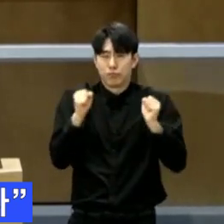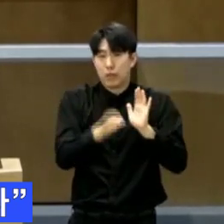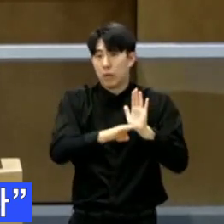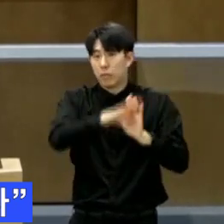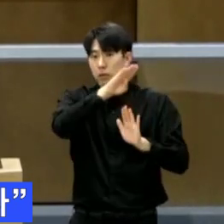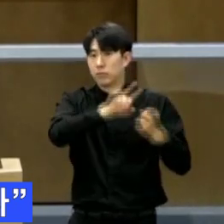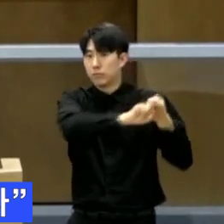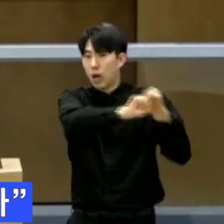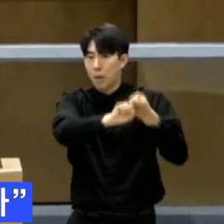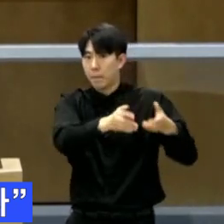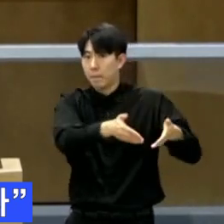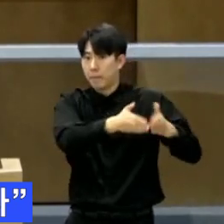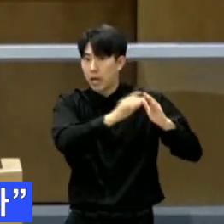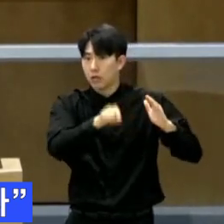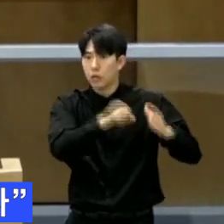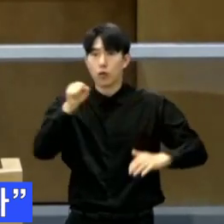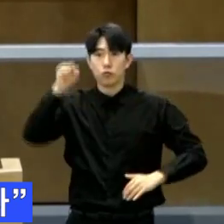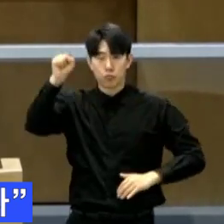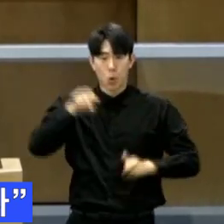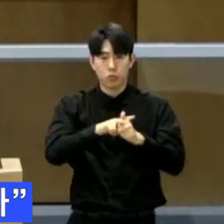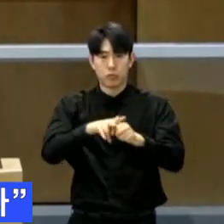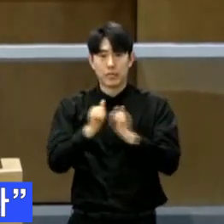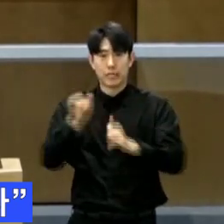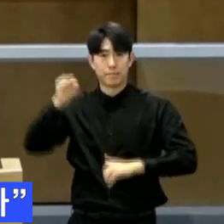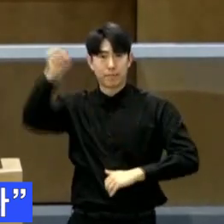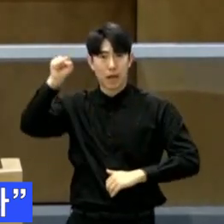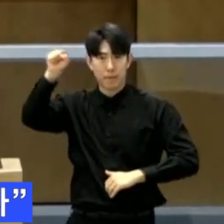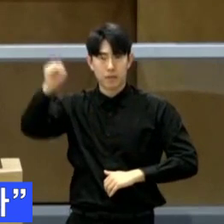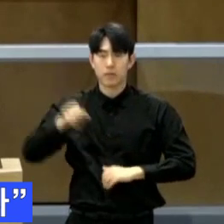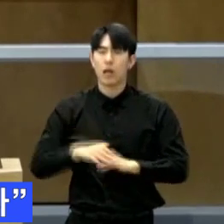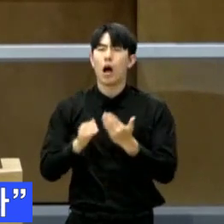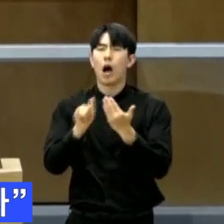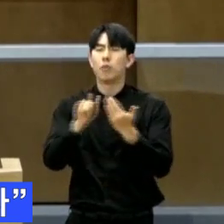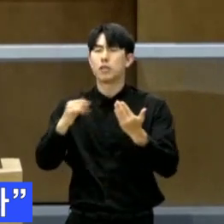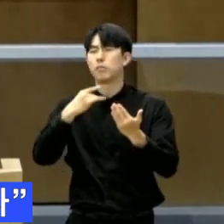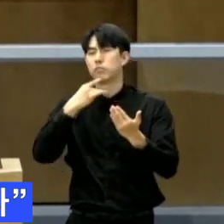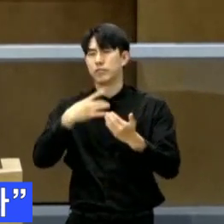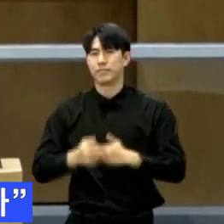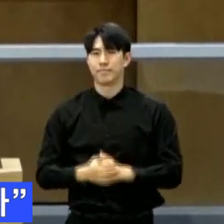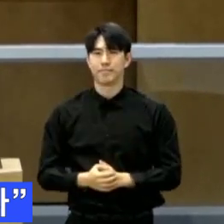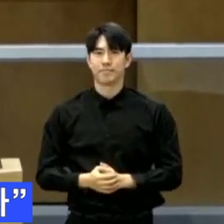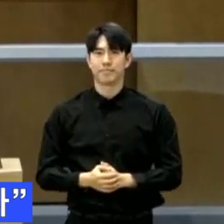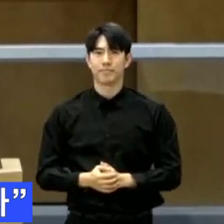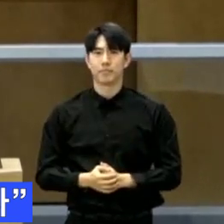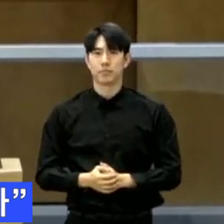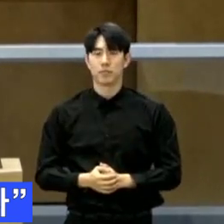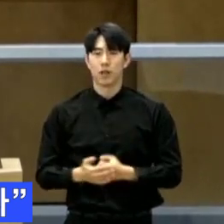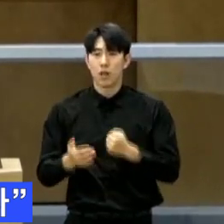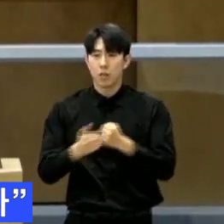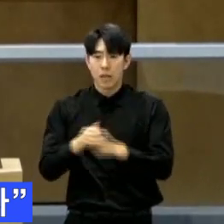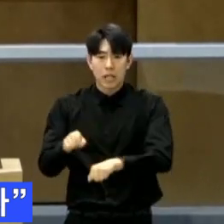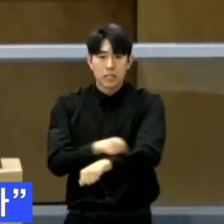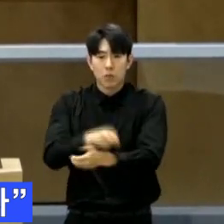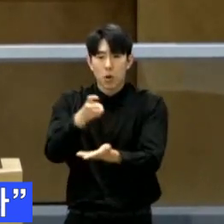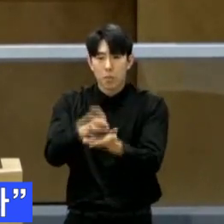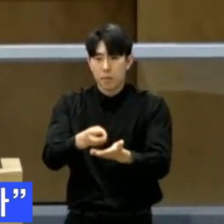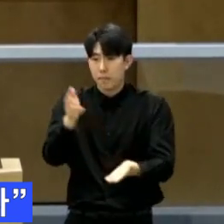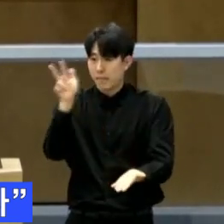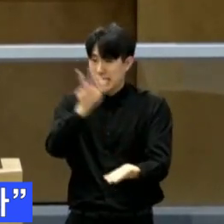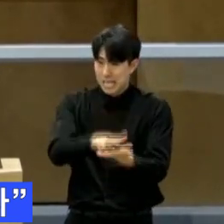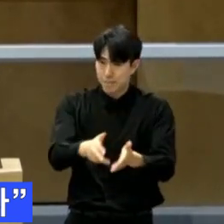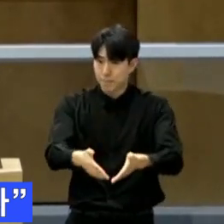공약했던 경기 북부 권역 후보들은 여야를 통틀어 단 9명에 불과했습니다. 이런 상황에서 특별법